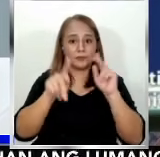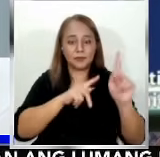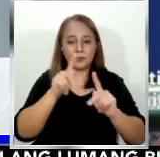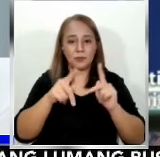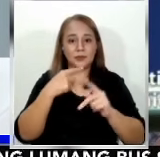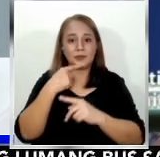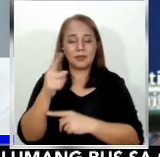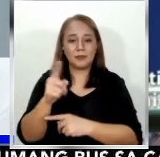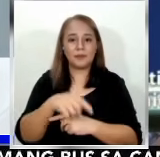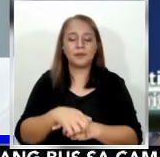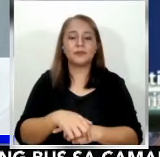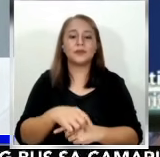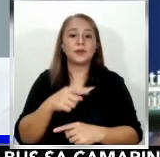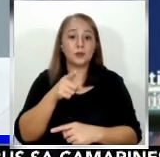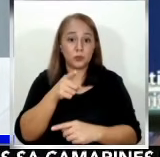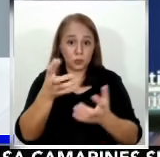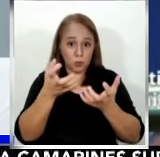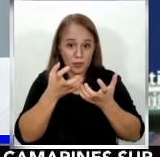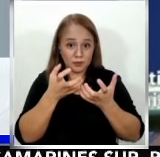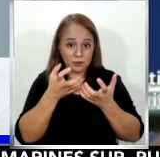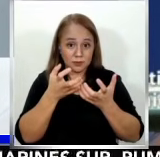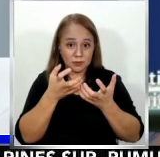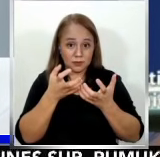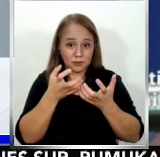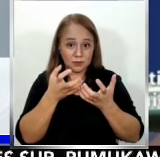Gusto talaga ninyo? O sige.